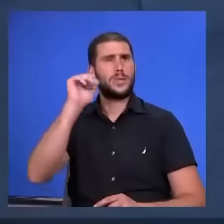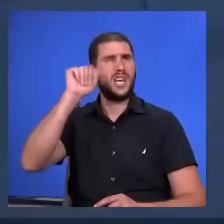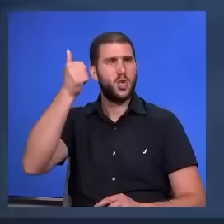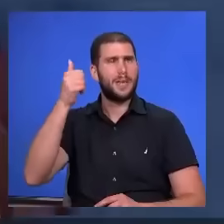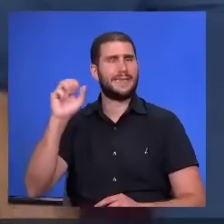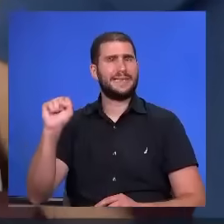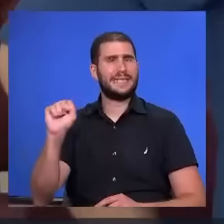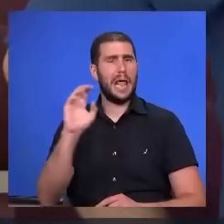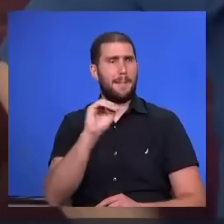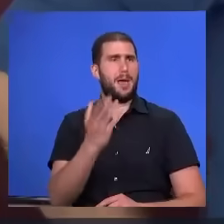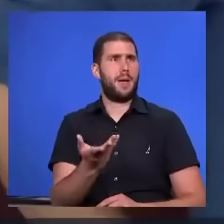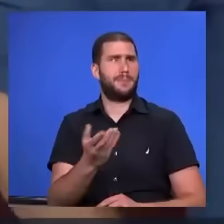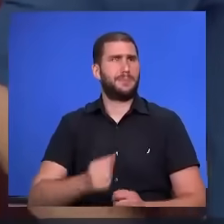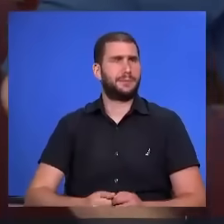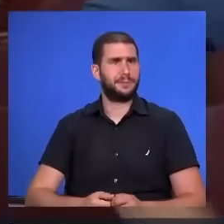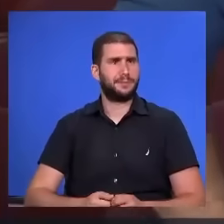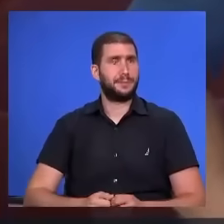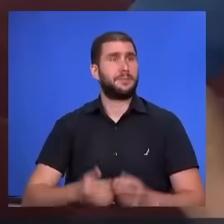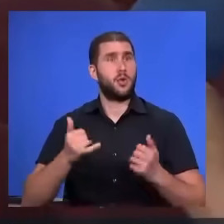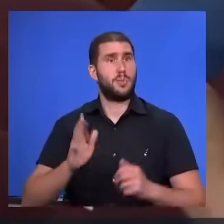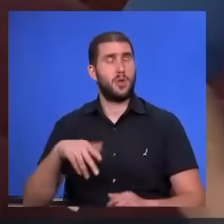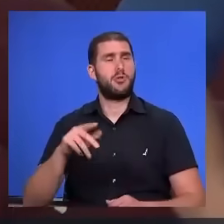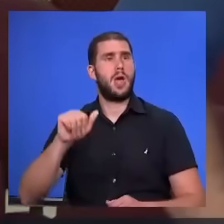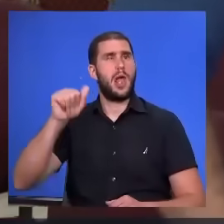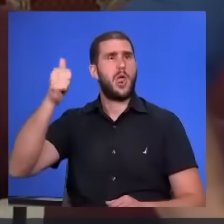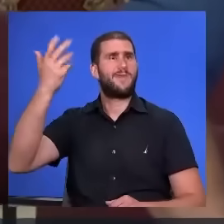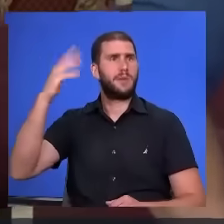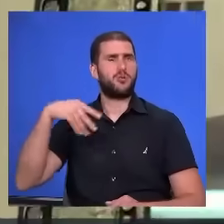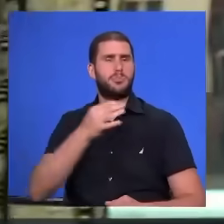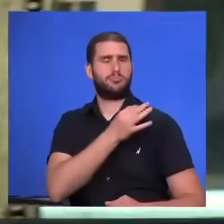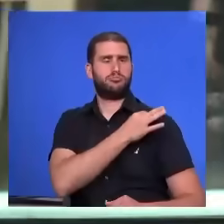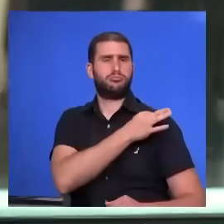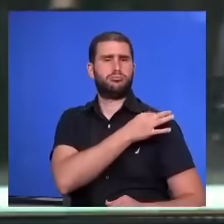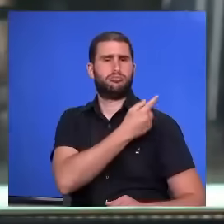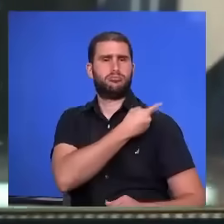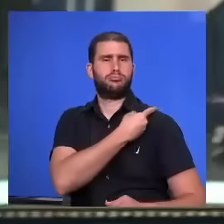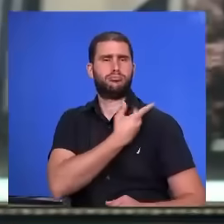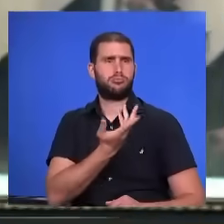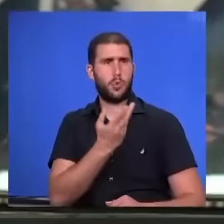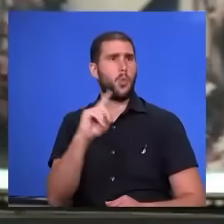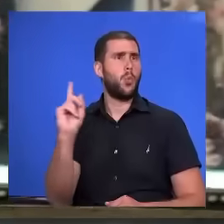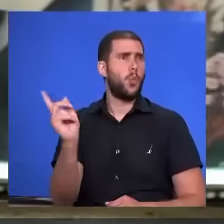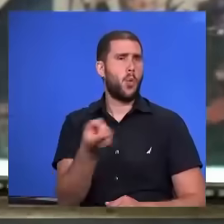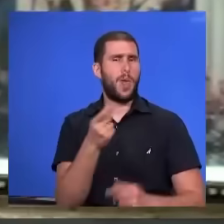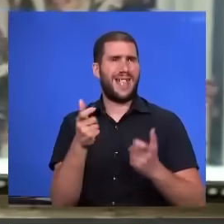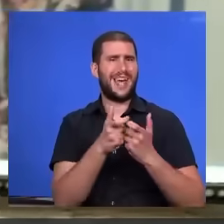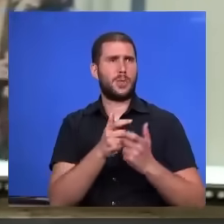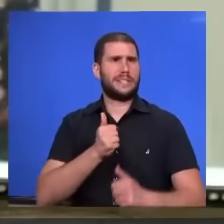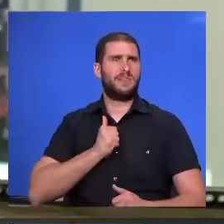ממרר. כן, היום יש אלופים, יש כמה תתי אלופים, כל היחידות.